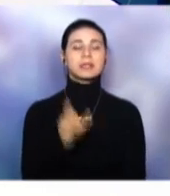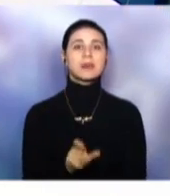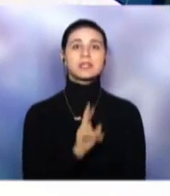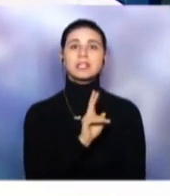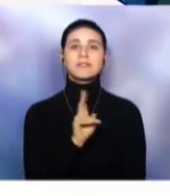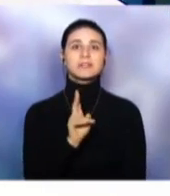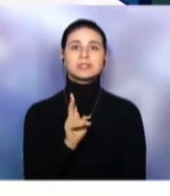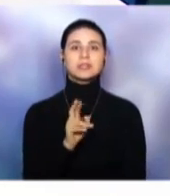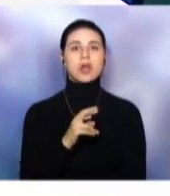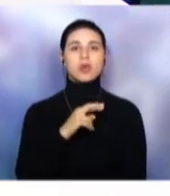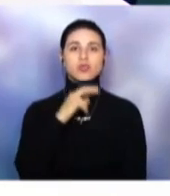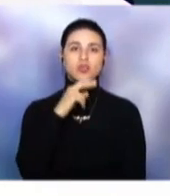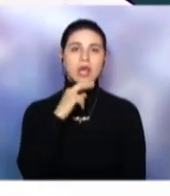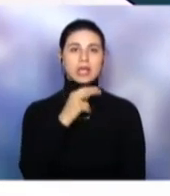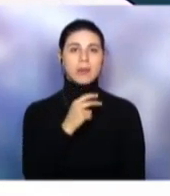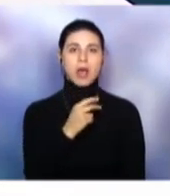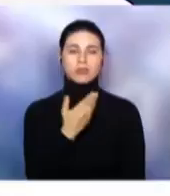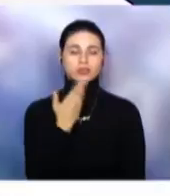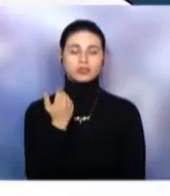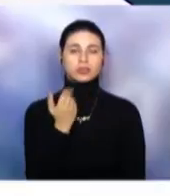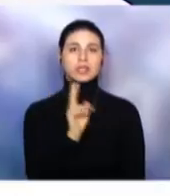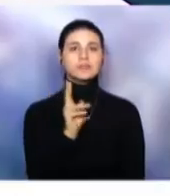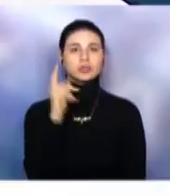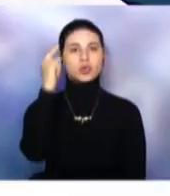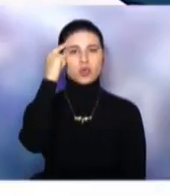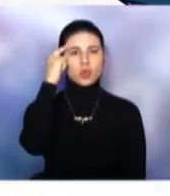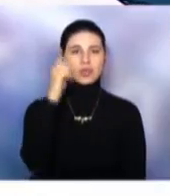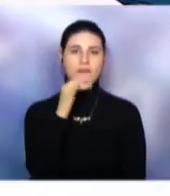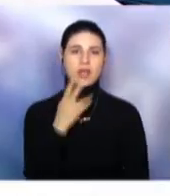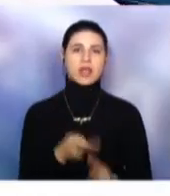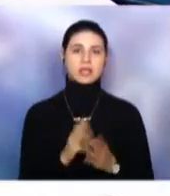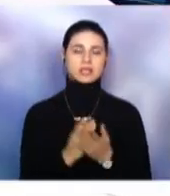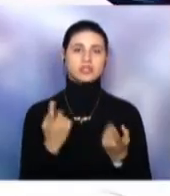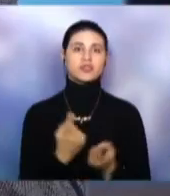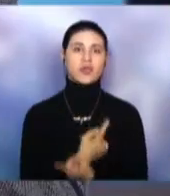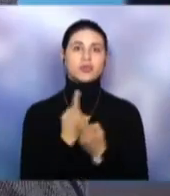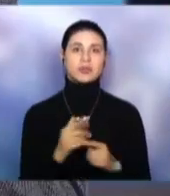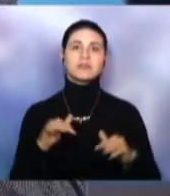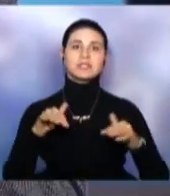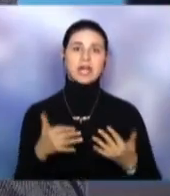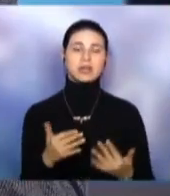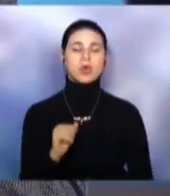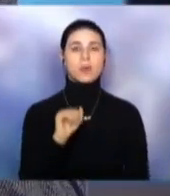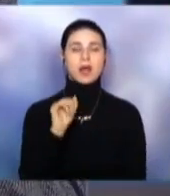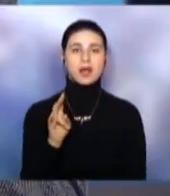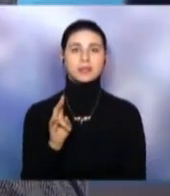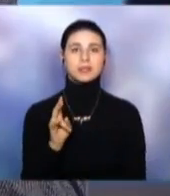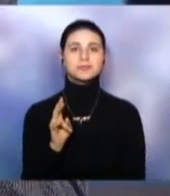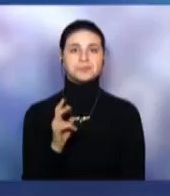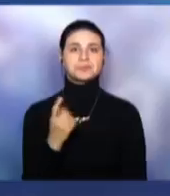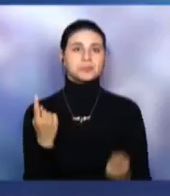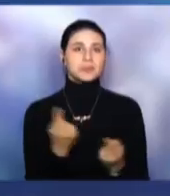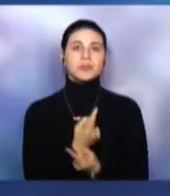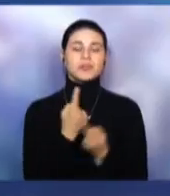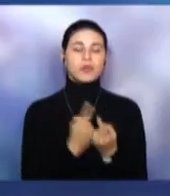არ არის დაკვირვებული ამ მოვლენებზე, რომელსაც გონია, რომ ეს არის ჩვეულებრივი დაღლილობა, ან ლოგიკური